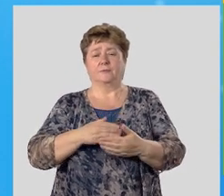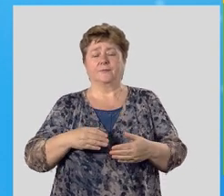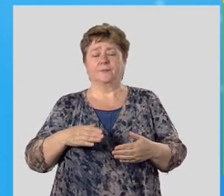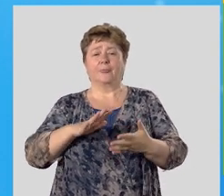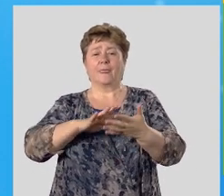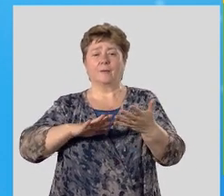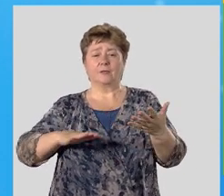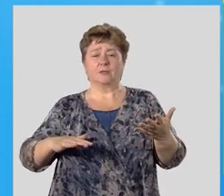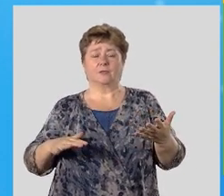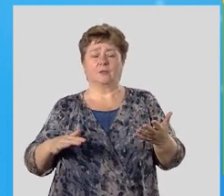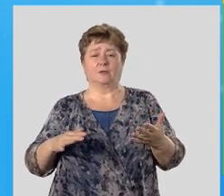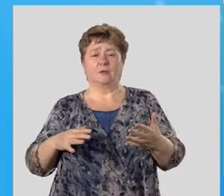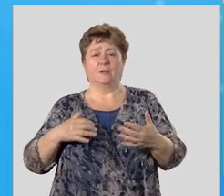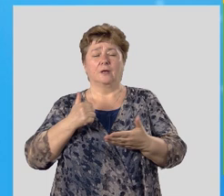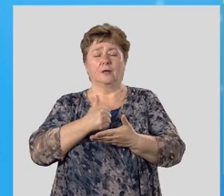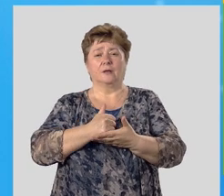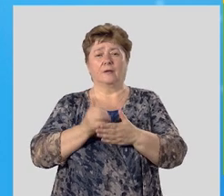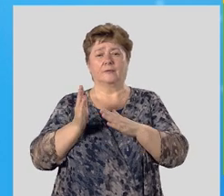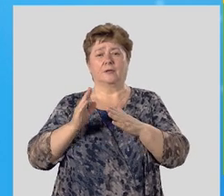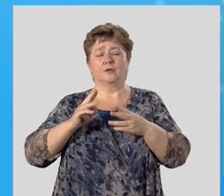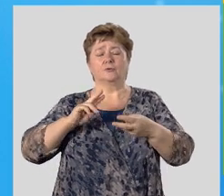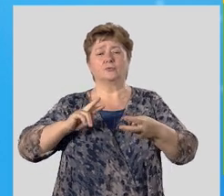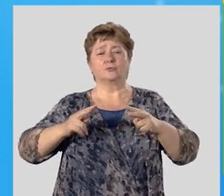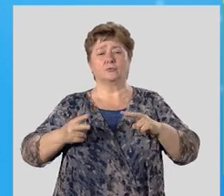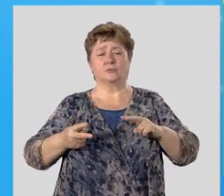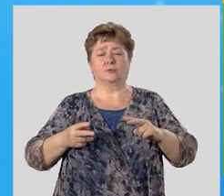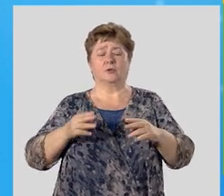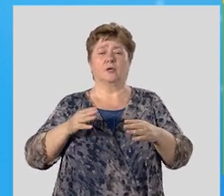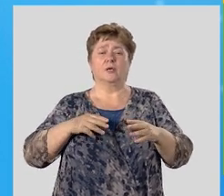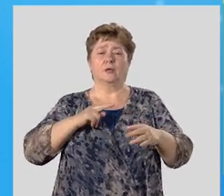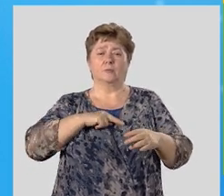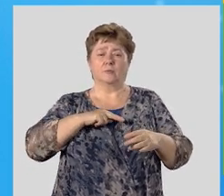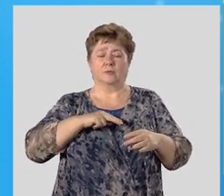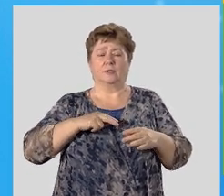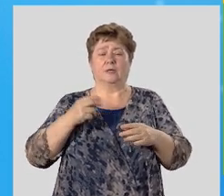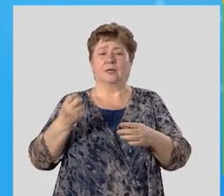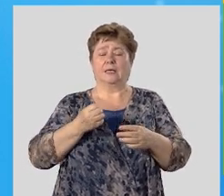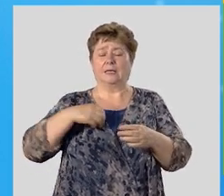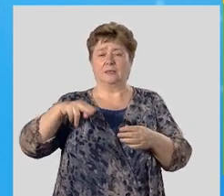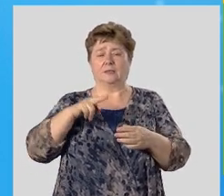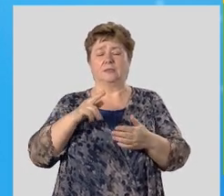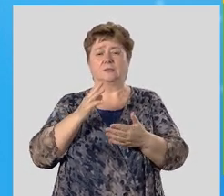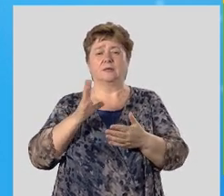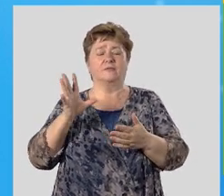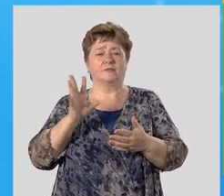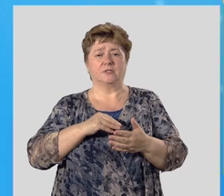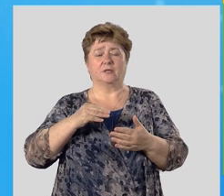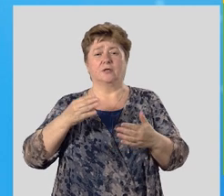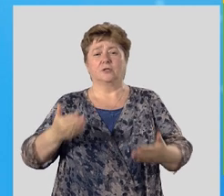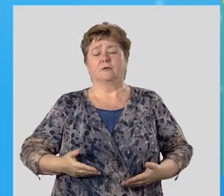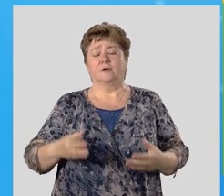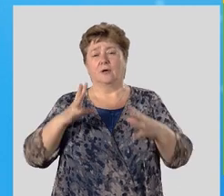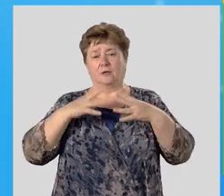Далее основной структурной и функциональной единицей почти всех живых